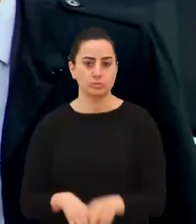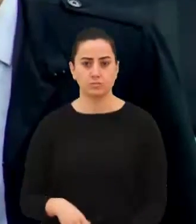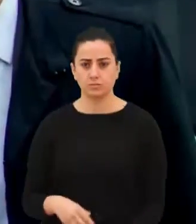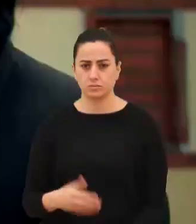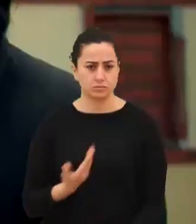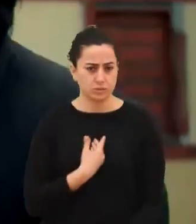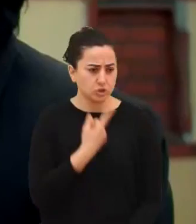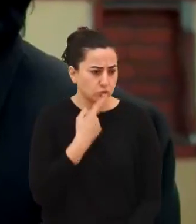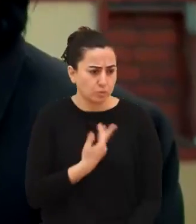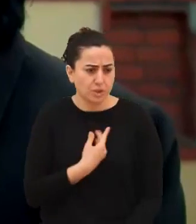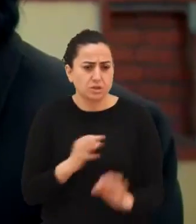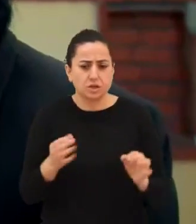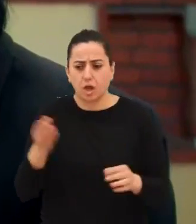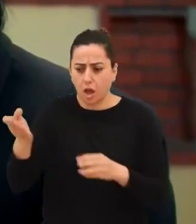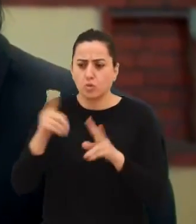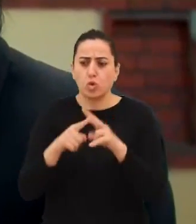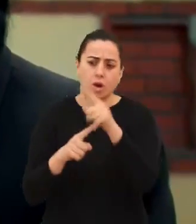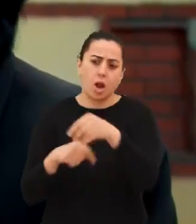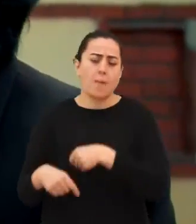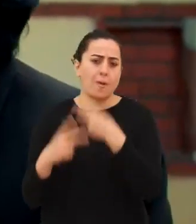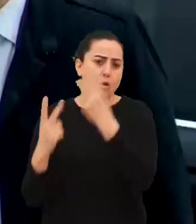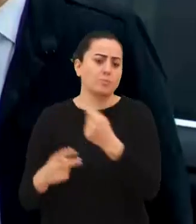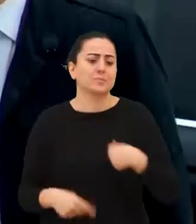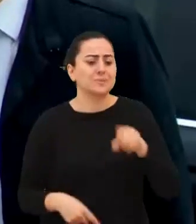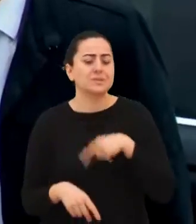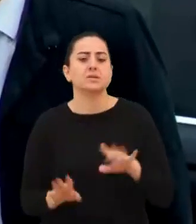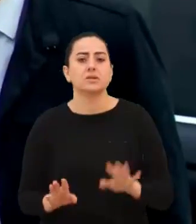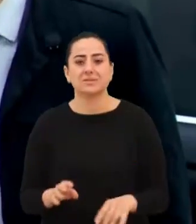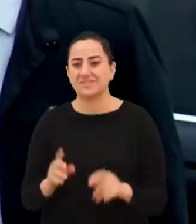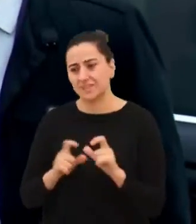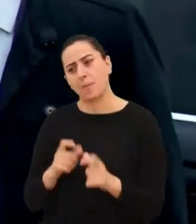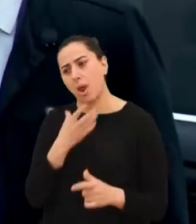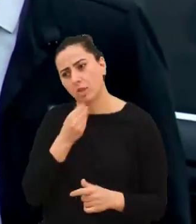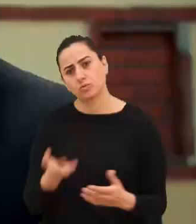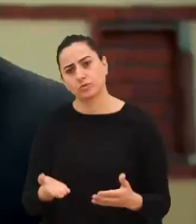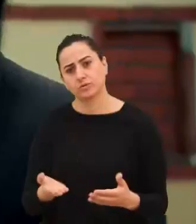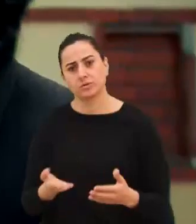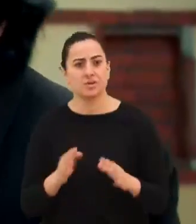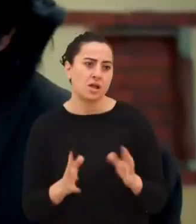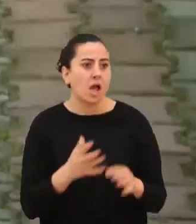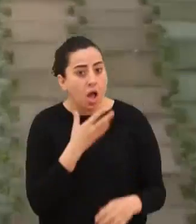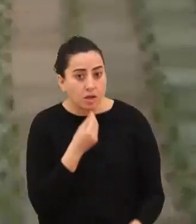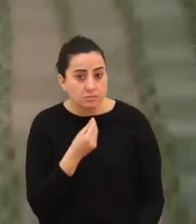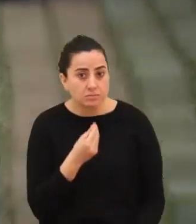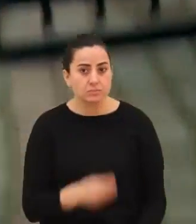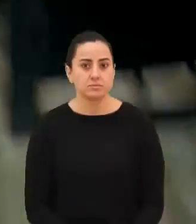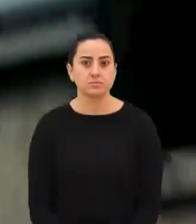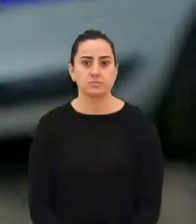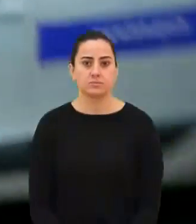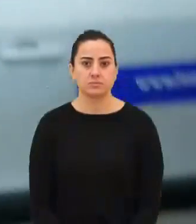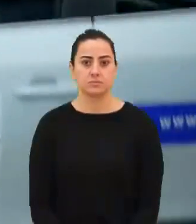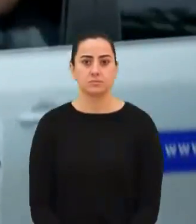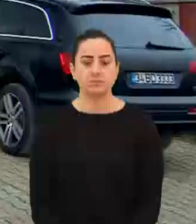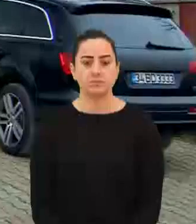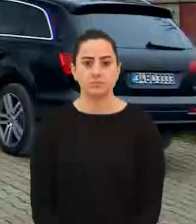Bize niye söylüyorsunuz efendim? Nurhan'a söyleyin. Bütün belaların altından çıkar oğlum. Sarp, ayıp oluyor ama ha. Ayıp mı? Polis